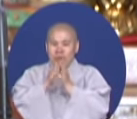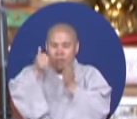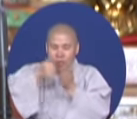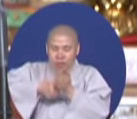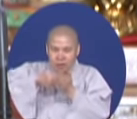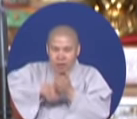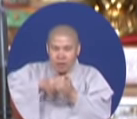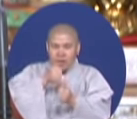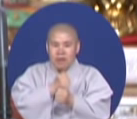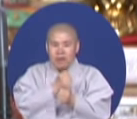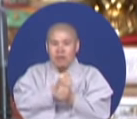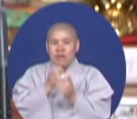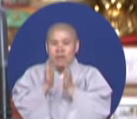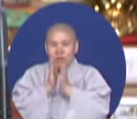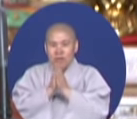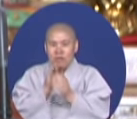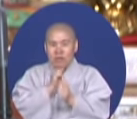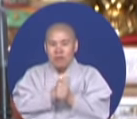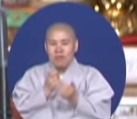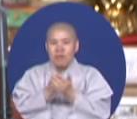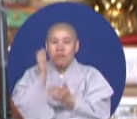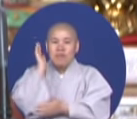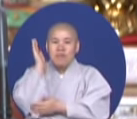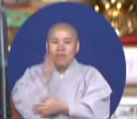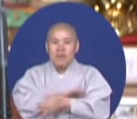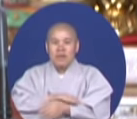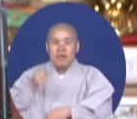올리시고 기도하시고 법문 잘